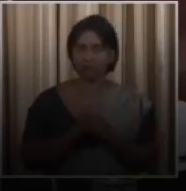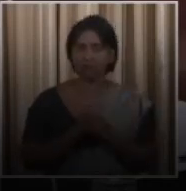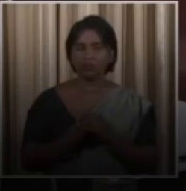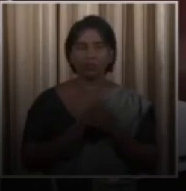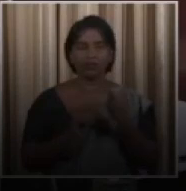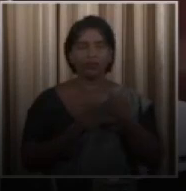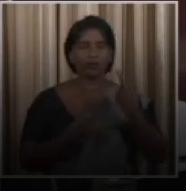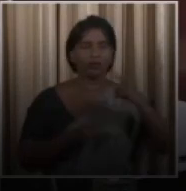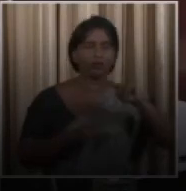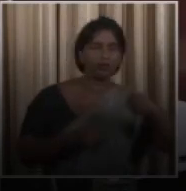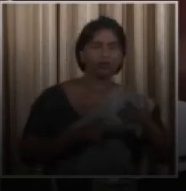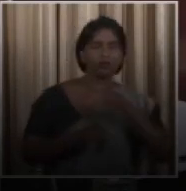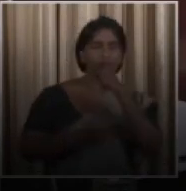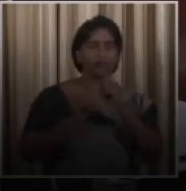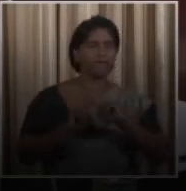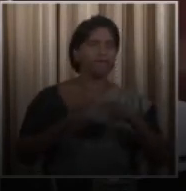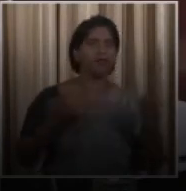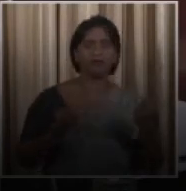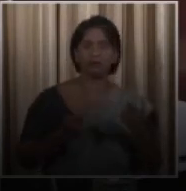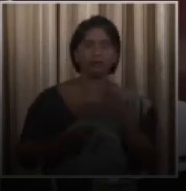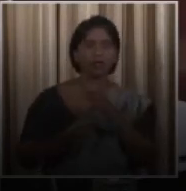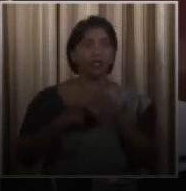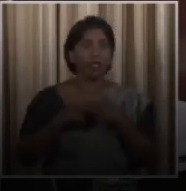honor. Amiti yore ke